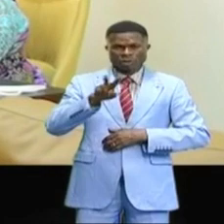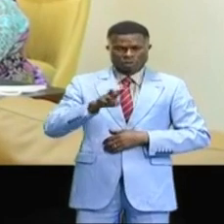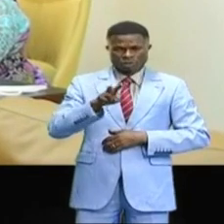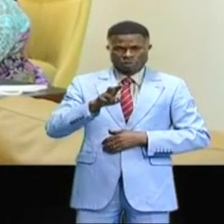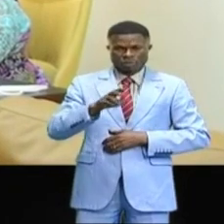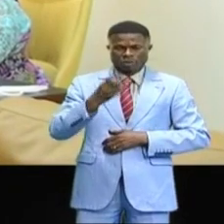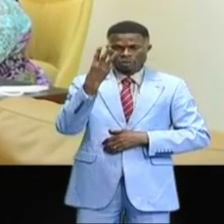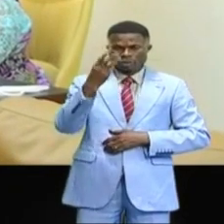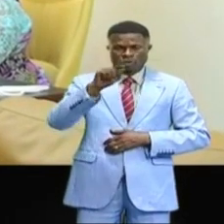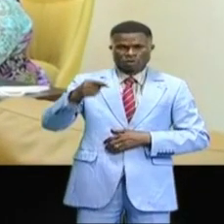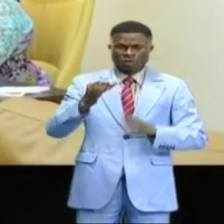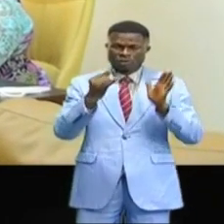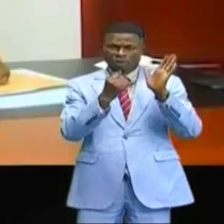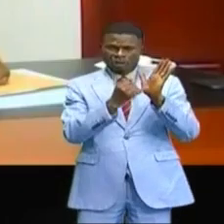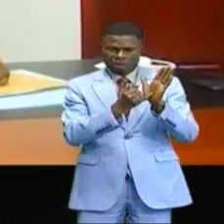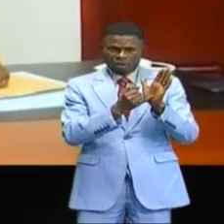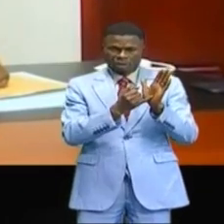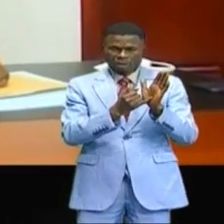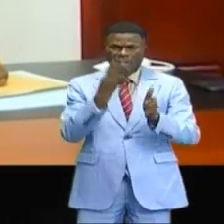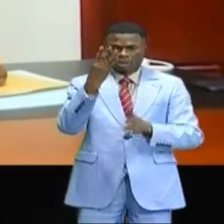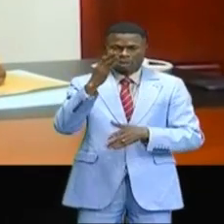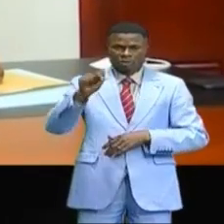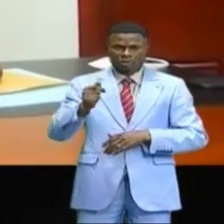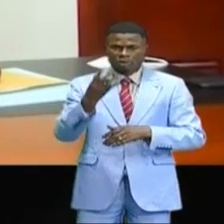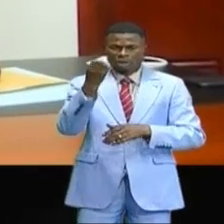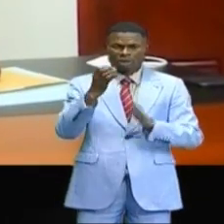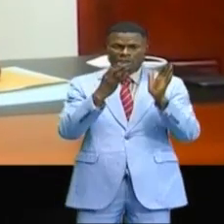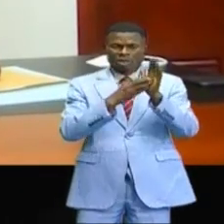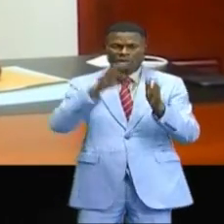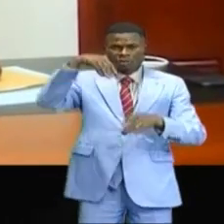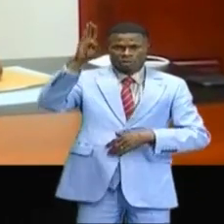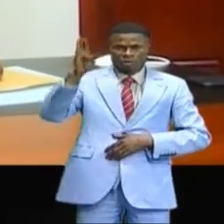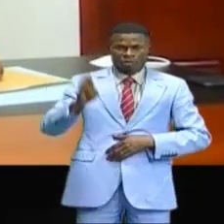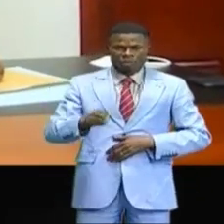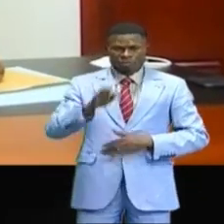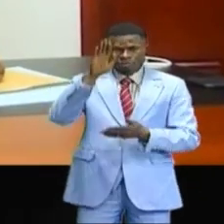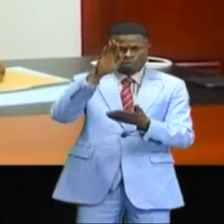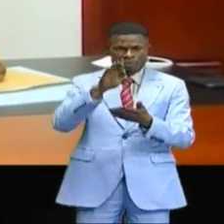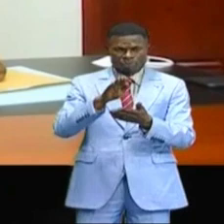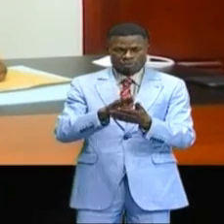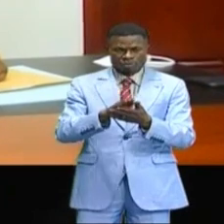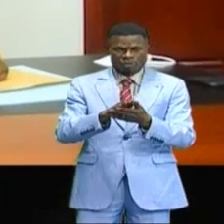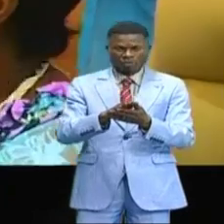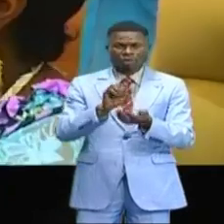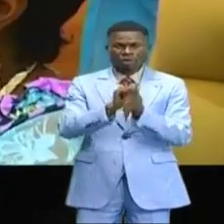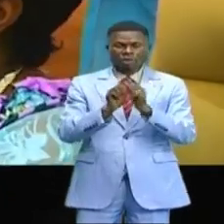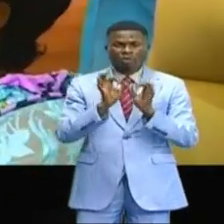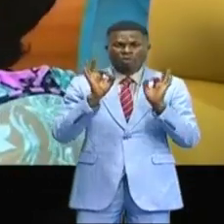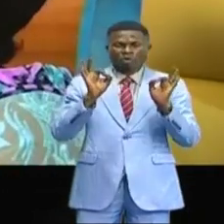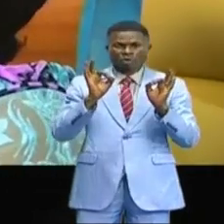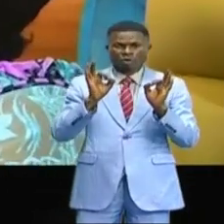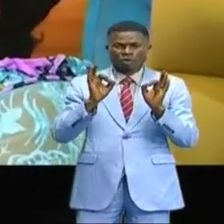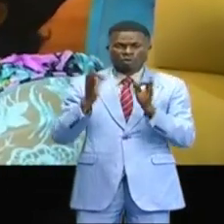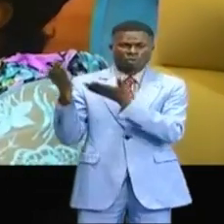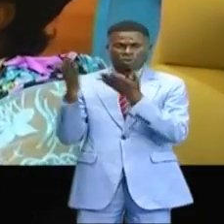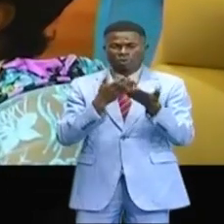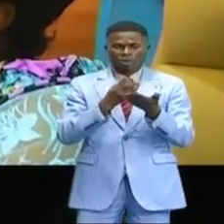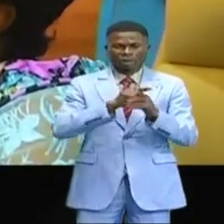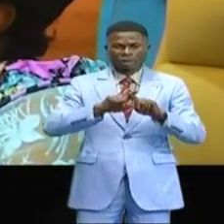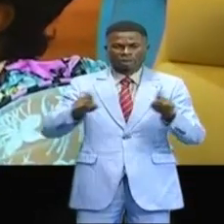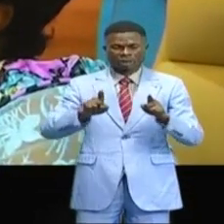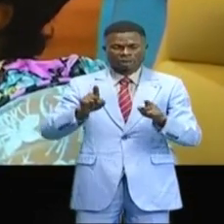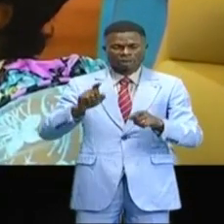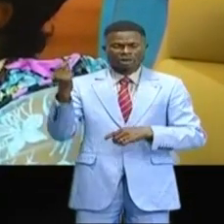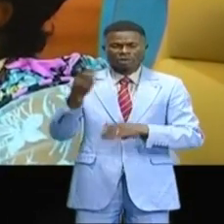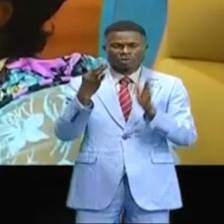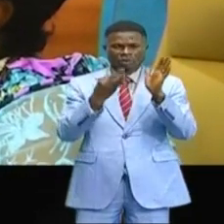de 3,6 à 4,49%, et une baisse du nombre de nouveaux cas importés par rapport à la semaine 28, 13